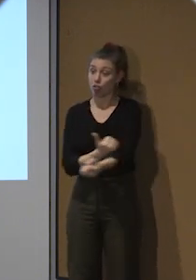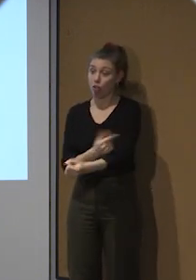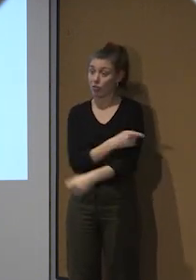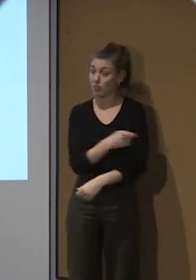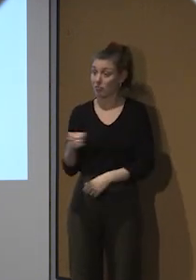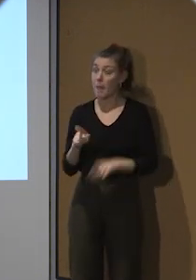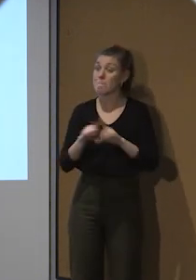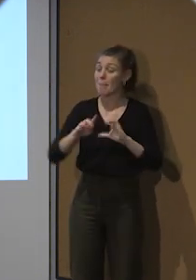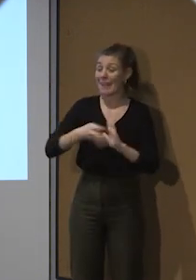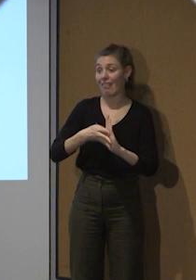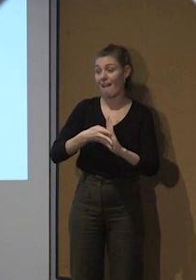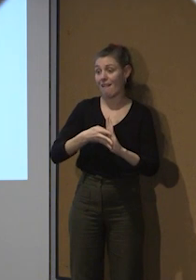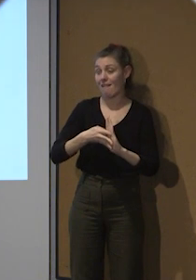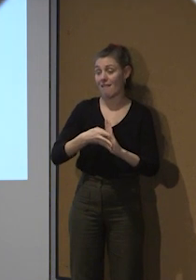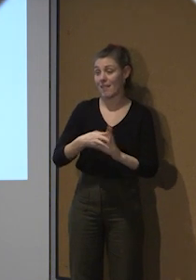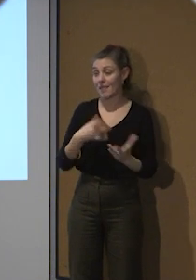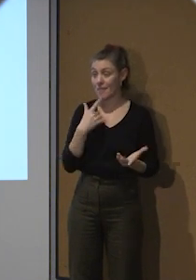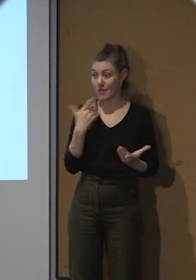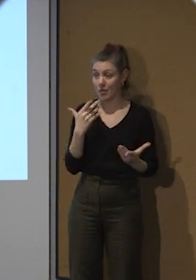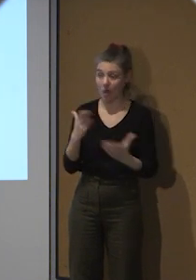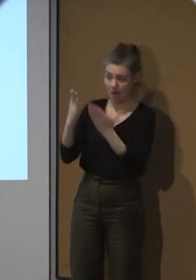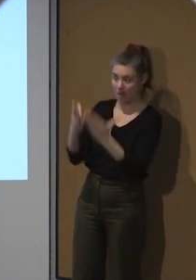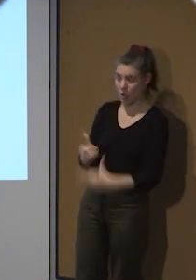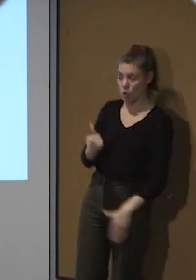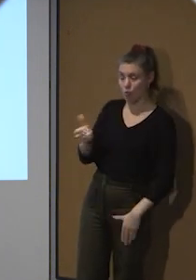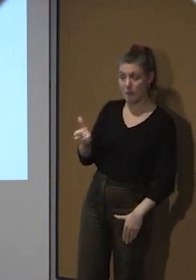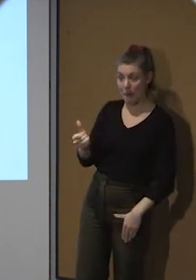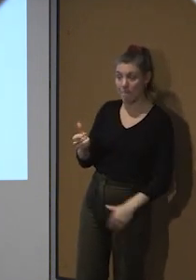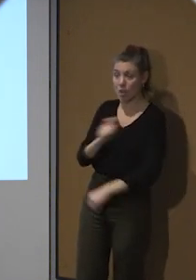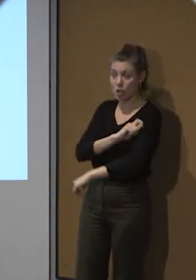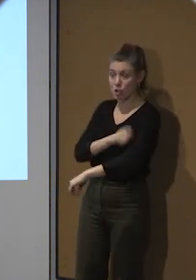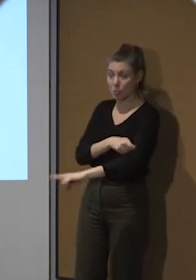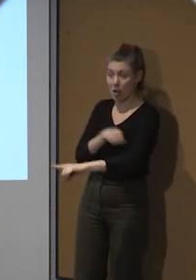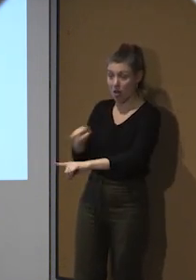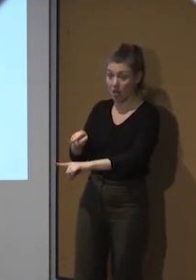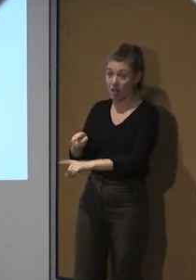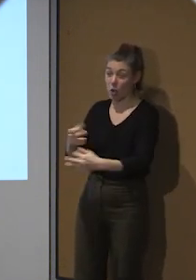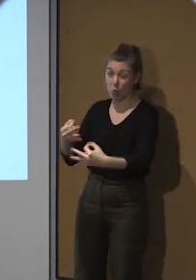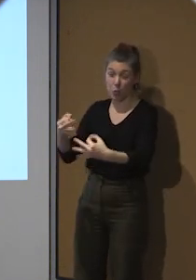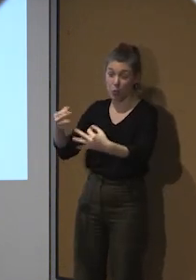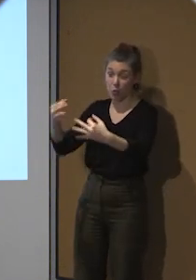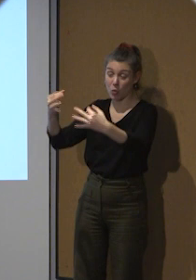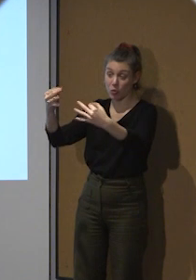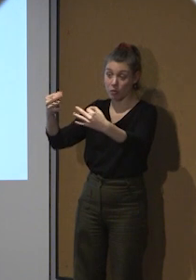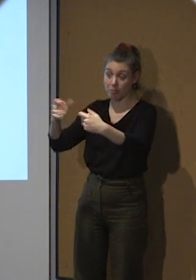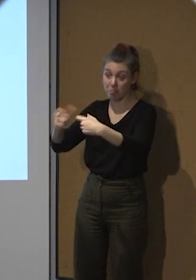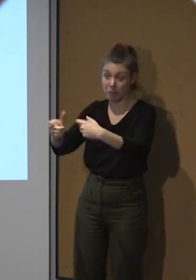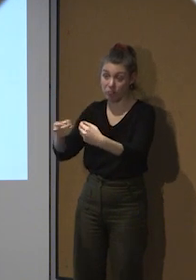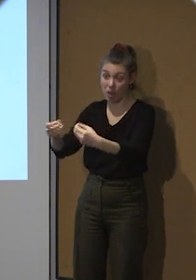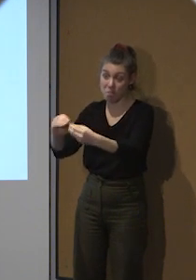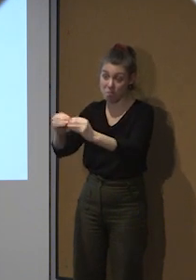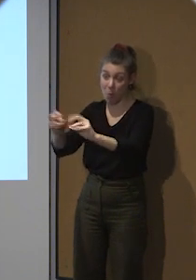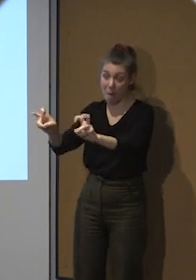à de l'alcool. C'est-à-dire que l'activité physique va devenir un problème. Va devenir un problème parce qu'il va y avoir